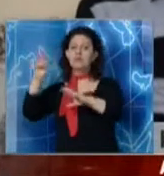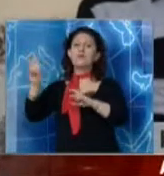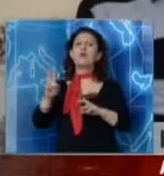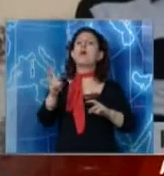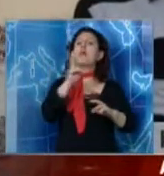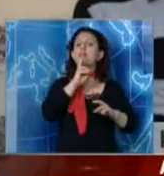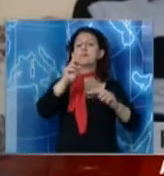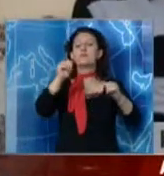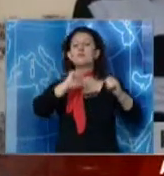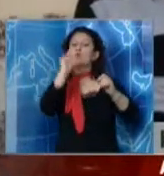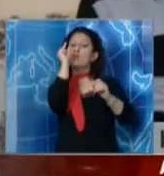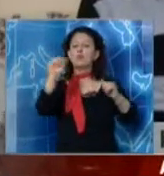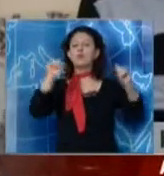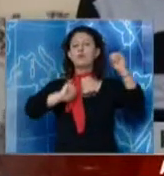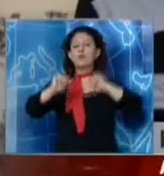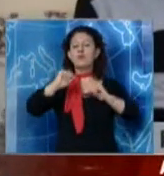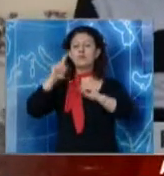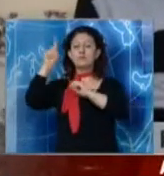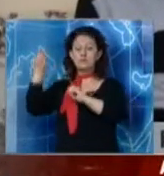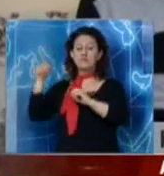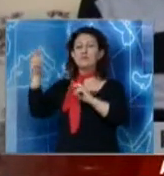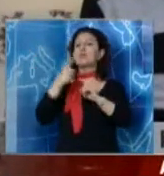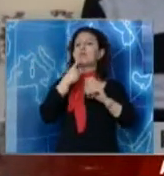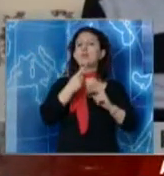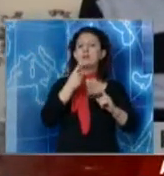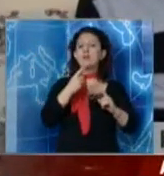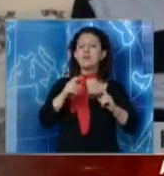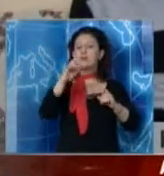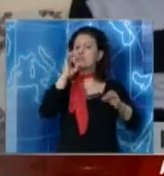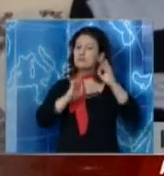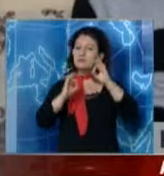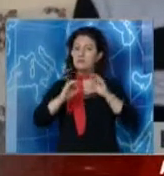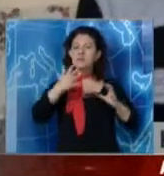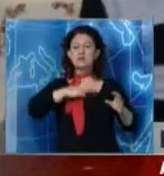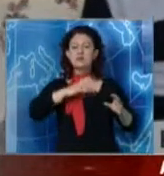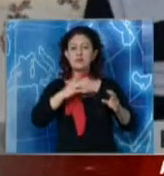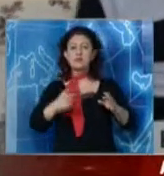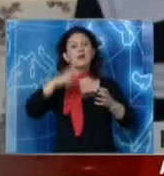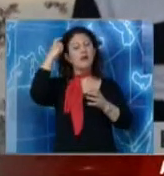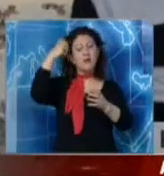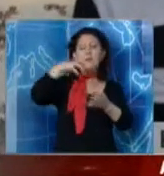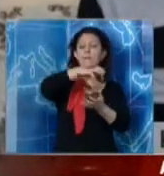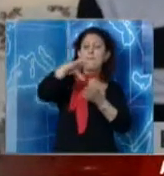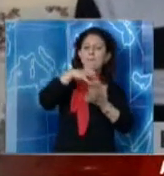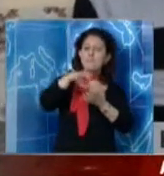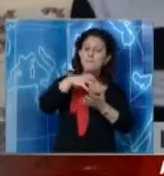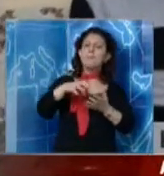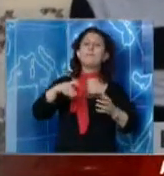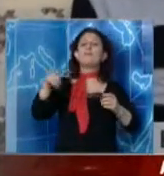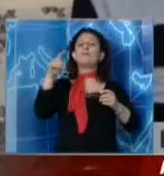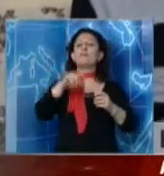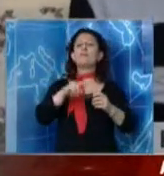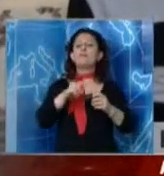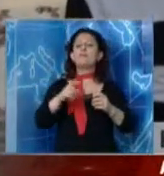da Umut Tepe'ye gittik. Umut Tepe'de bize dediler ki o tahliller istediler. Getirdik, MR'ını falan çektiler. Ondan sonra